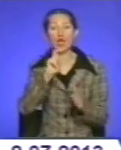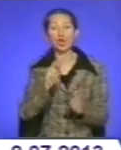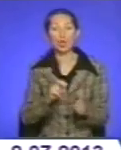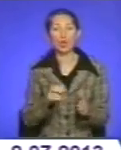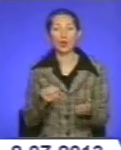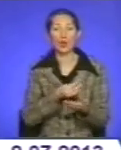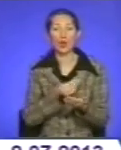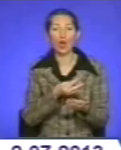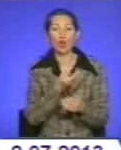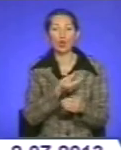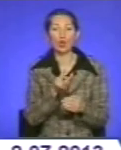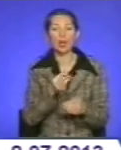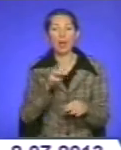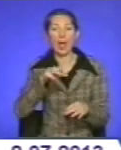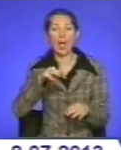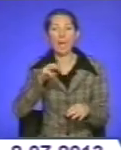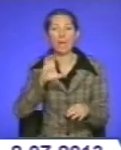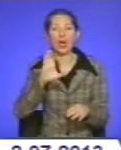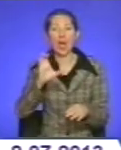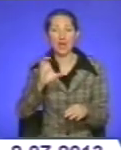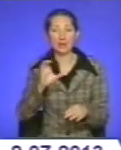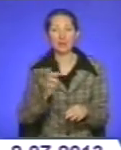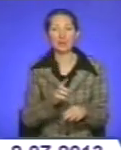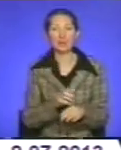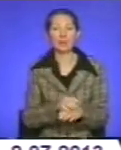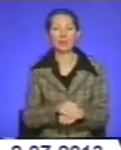з громадськістю у МВС України в Тернопільській області.